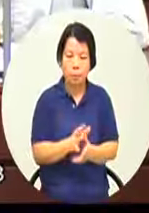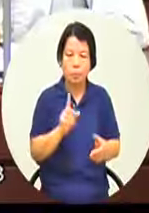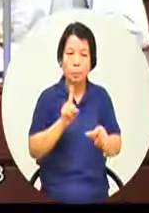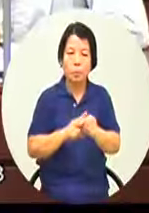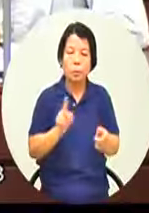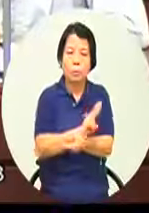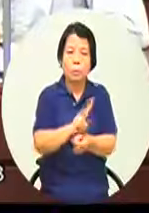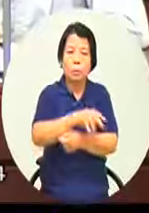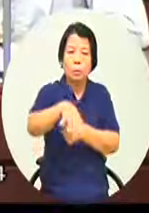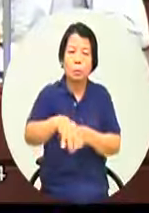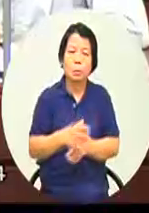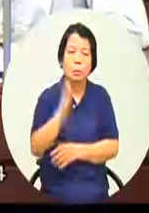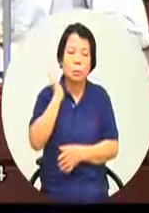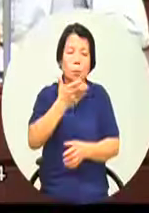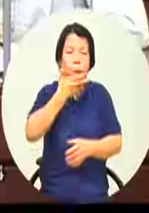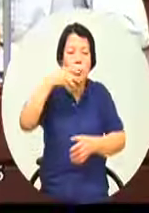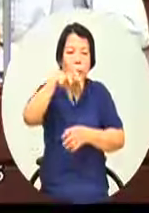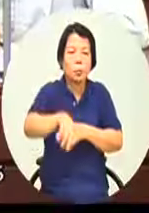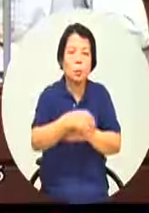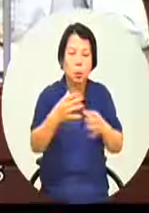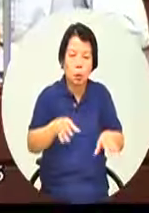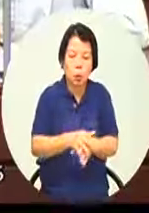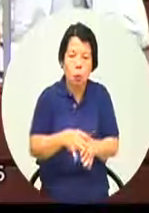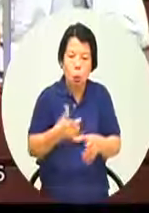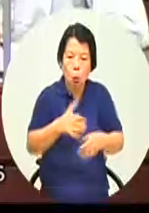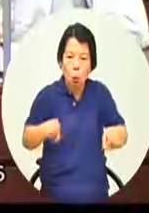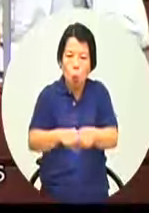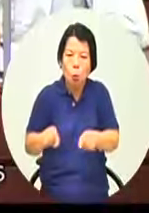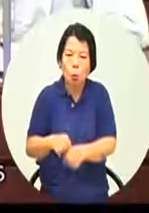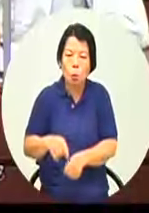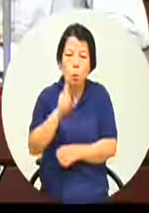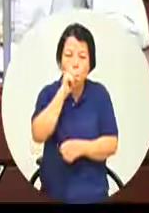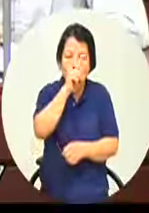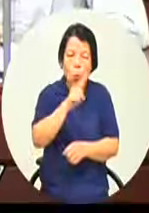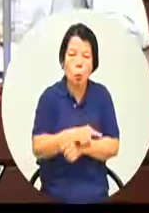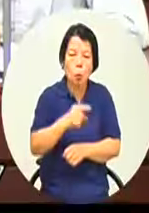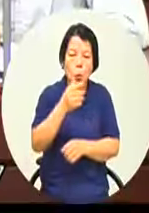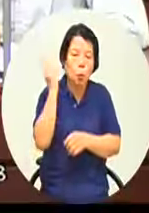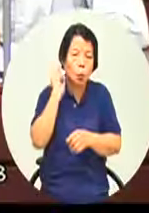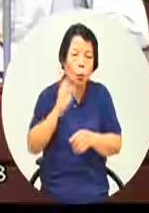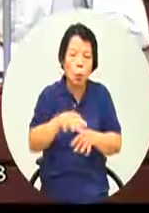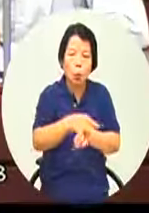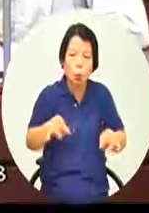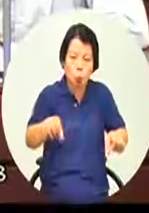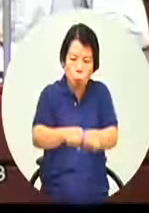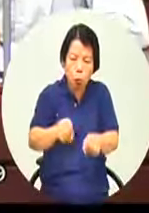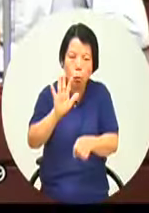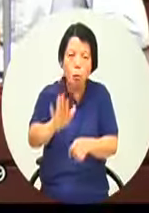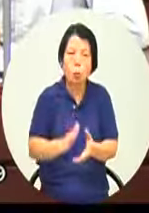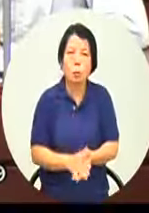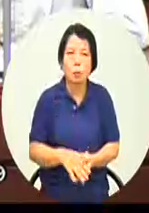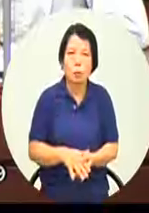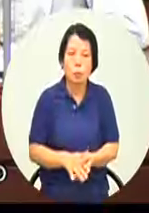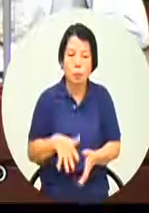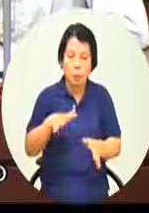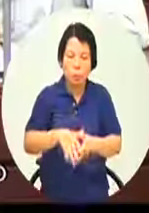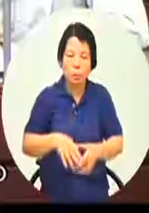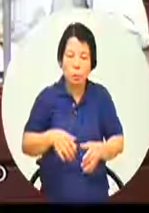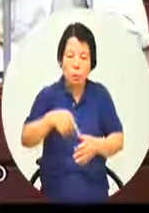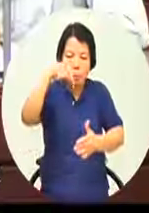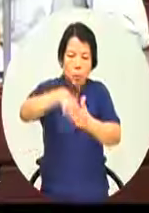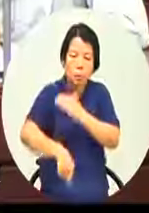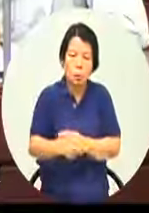面，水利局过去就有埋了我们的一个污水下水道的前盾管线哈。 那这个部分埋深大概